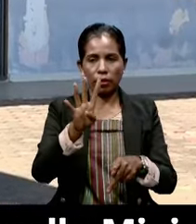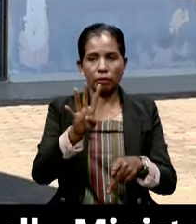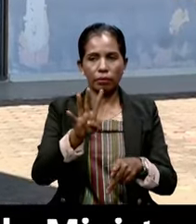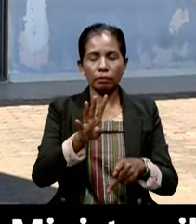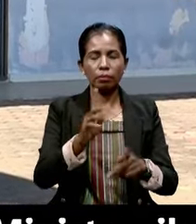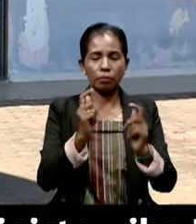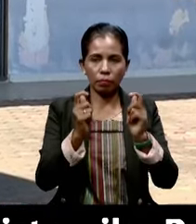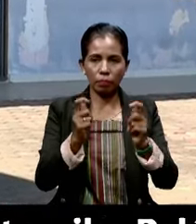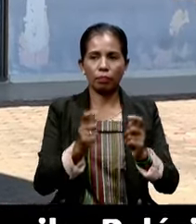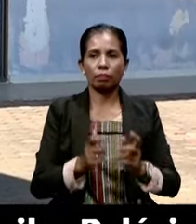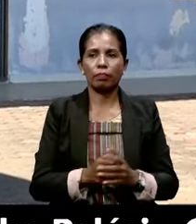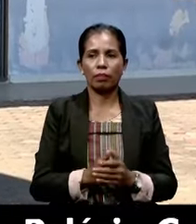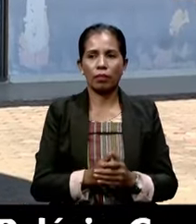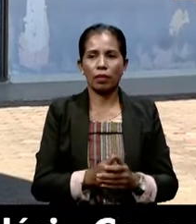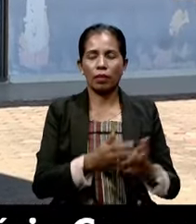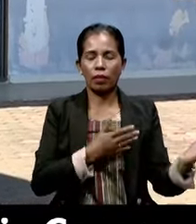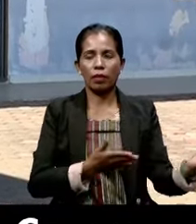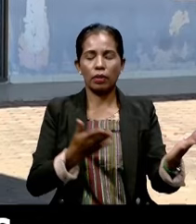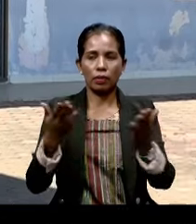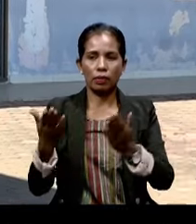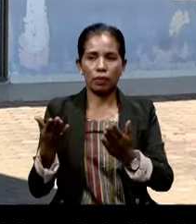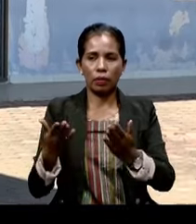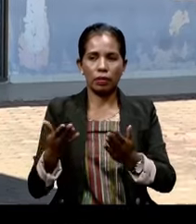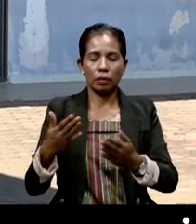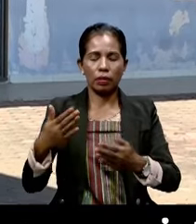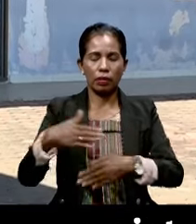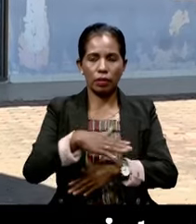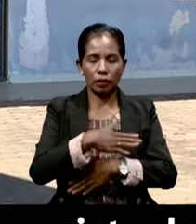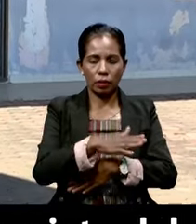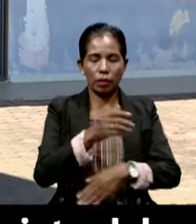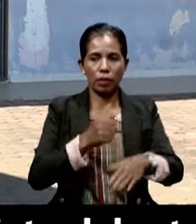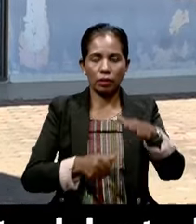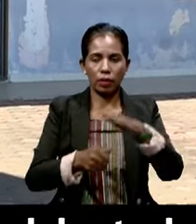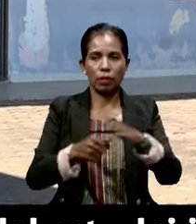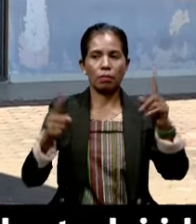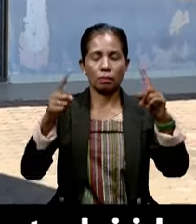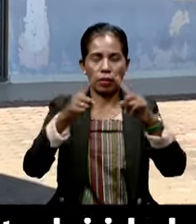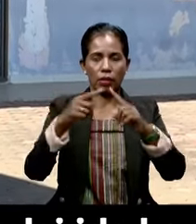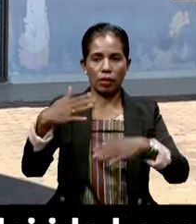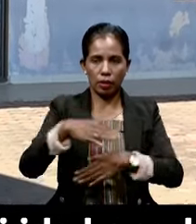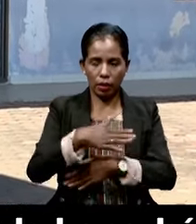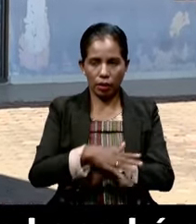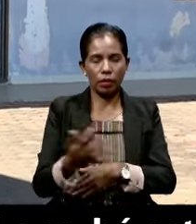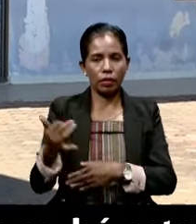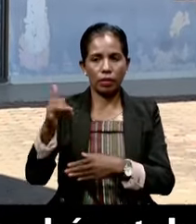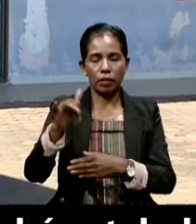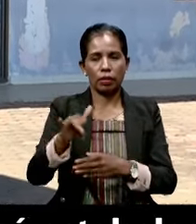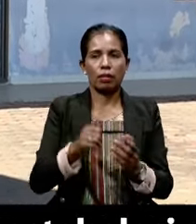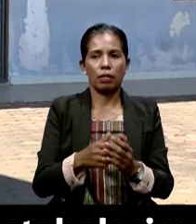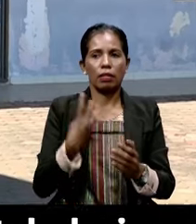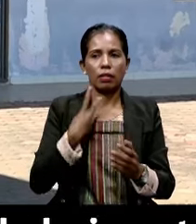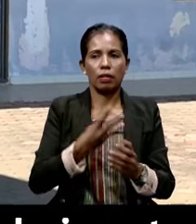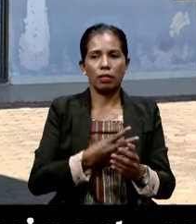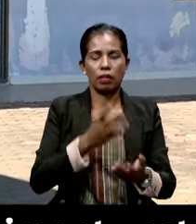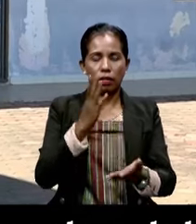tenta atu importa ka halo ini transação ilegal by ikan deve maka ita